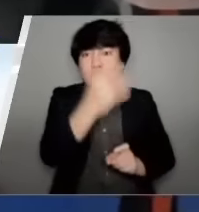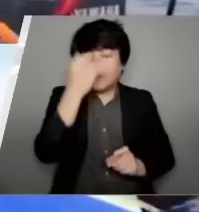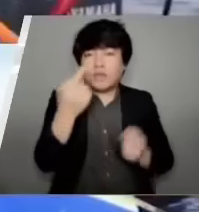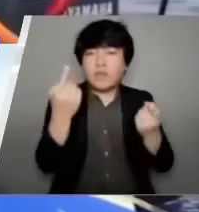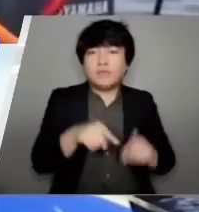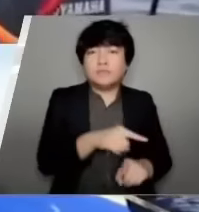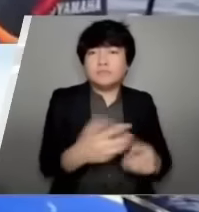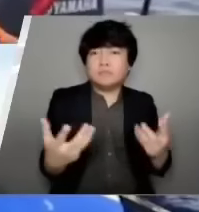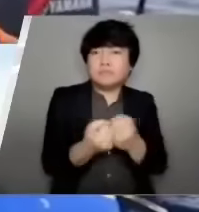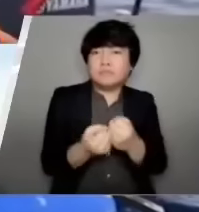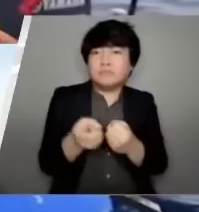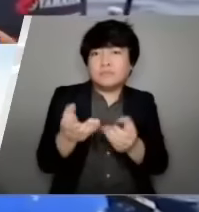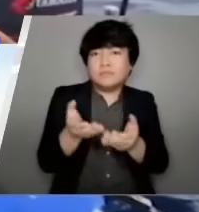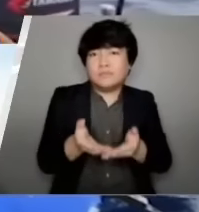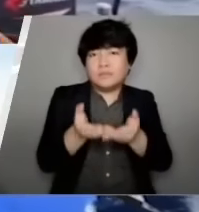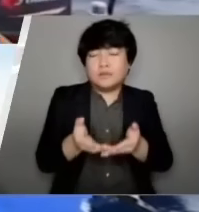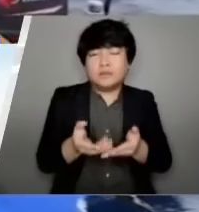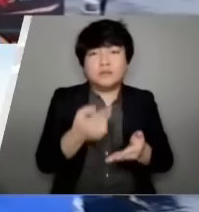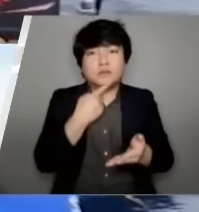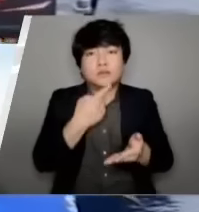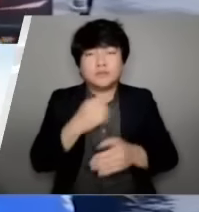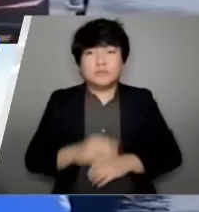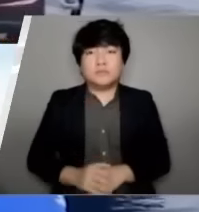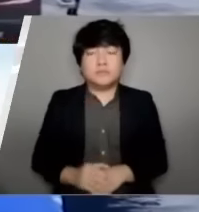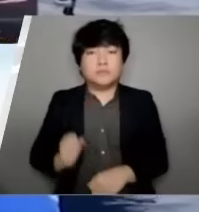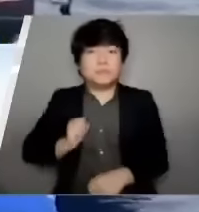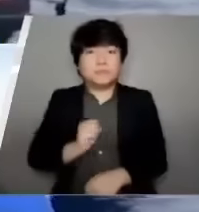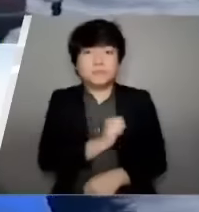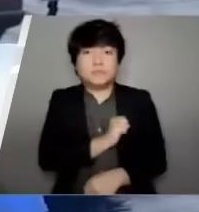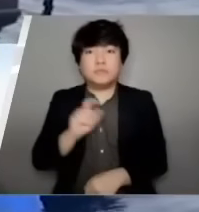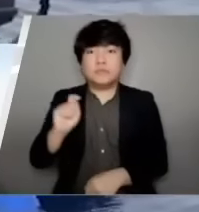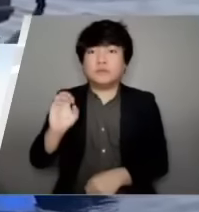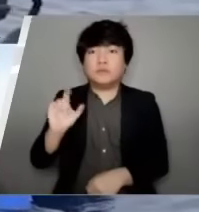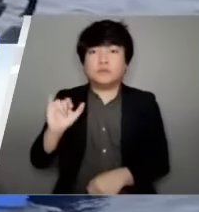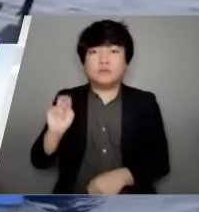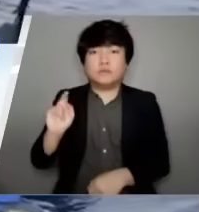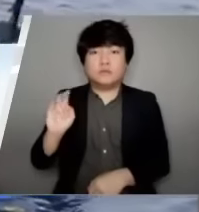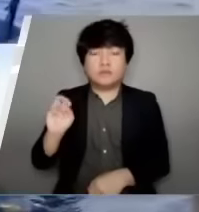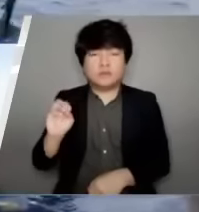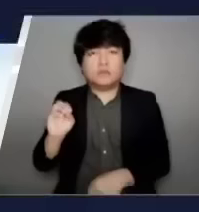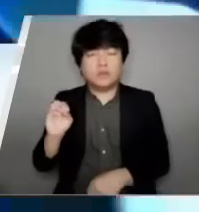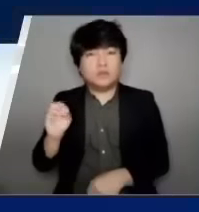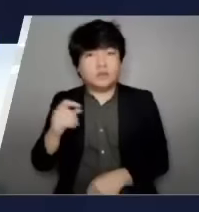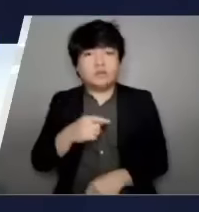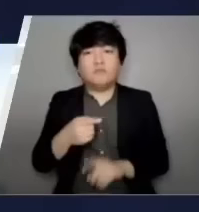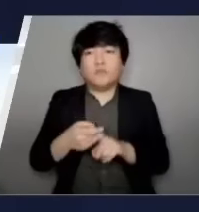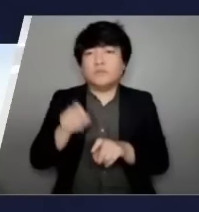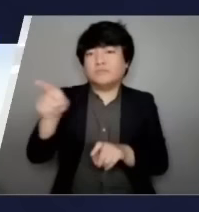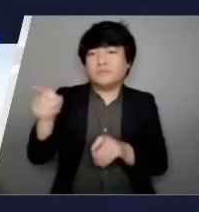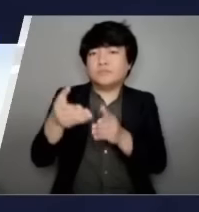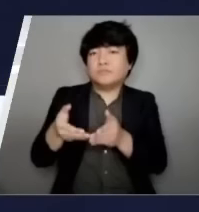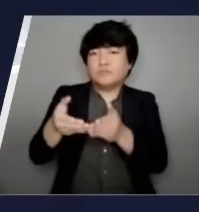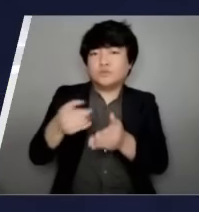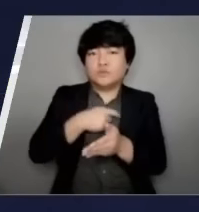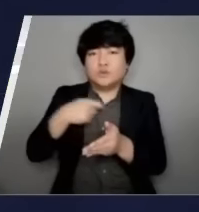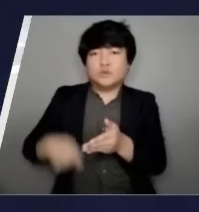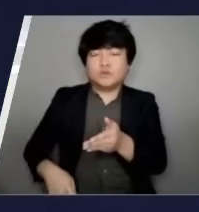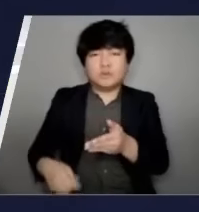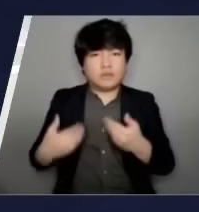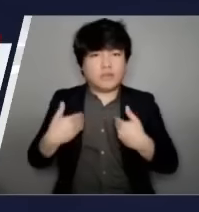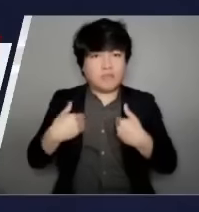Sa impormasyong nakuha ni Senator Francis Tolentino, mula umano sa China ang barkong bumangga sa bangka. Ang isang dambuhalang barko ng